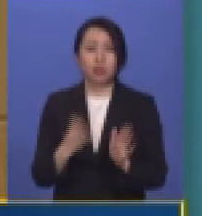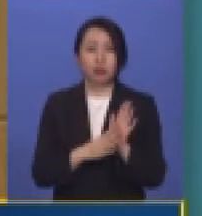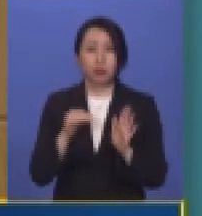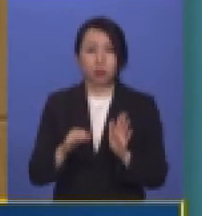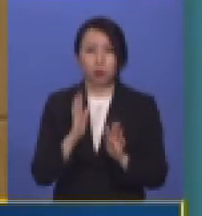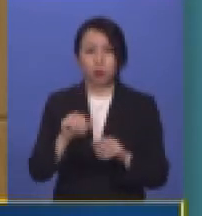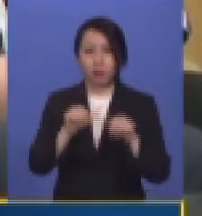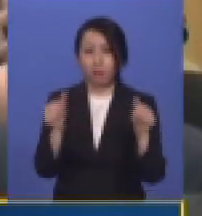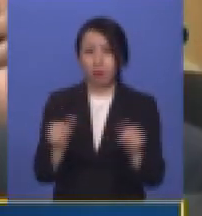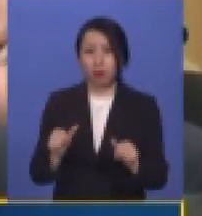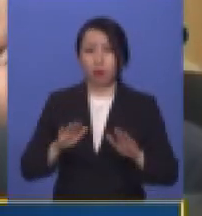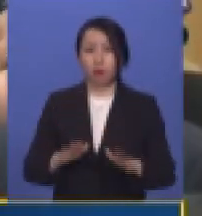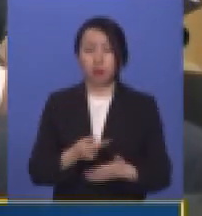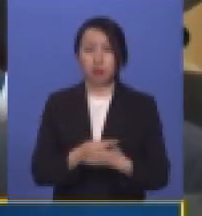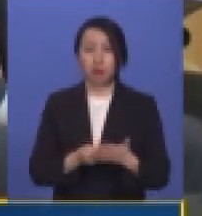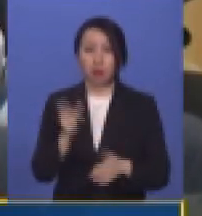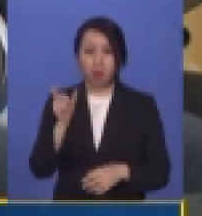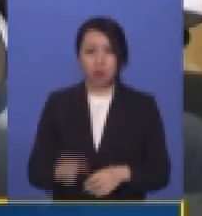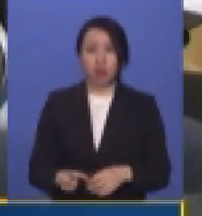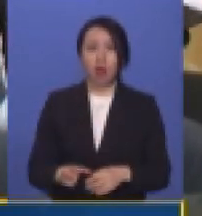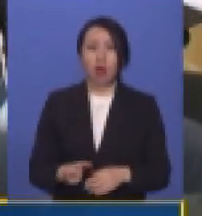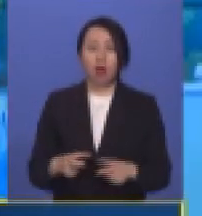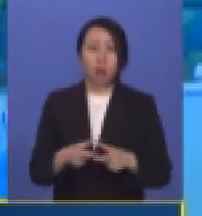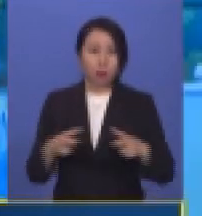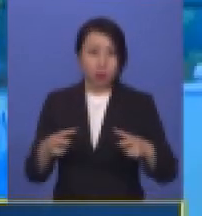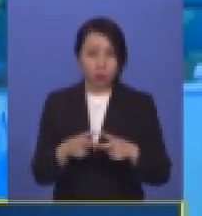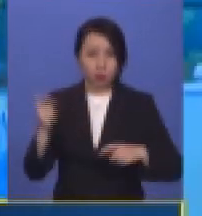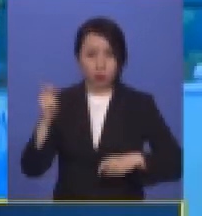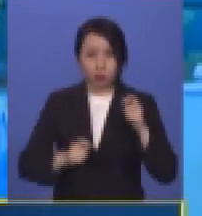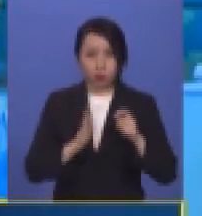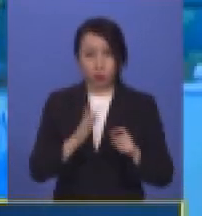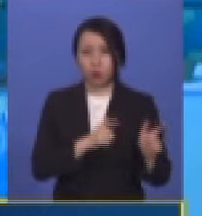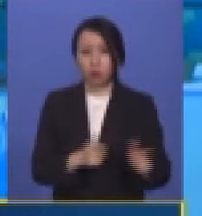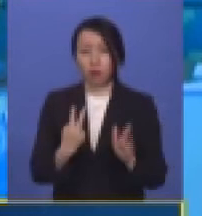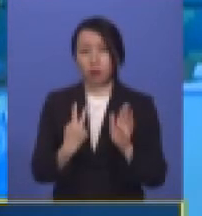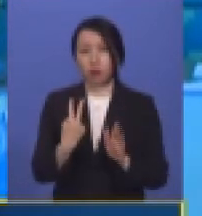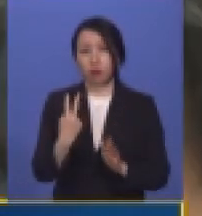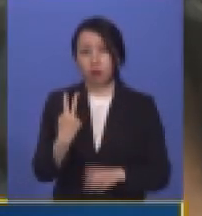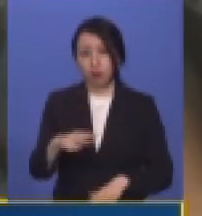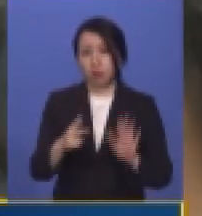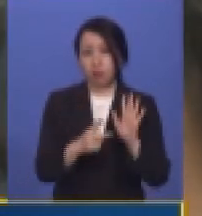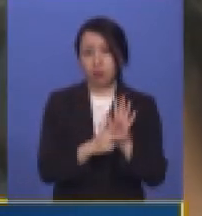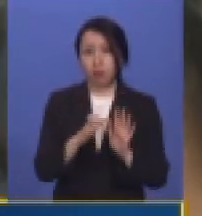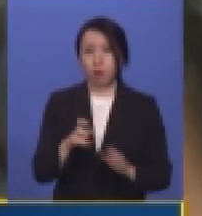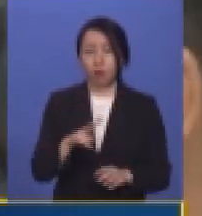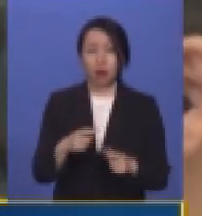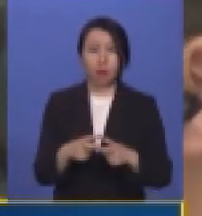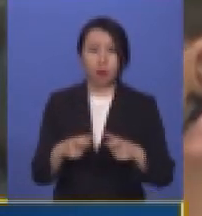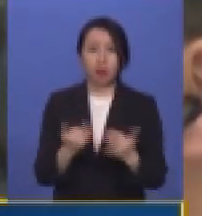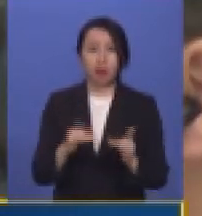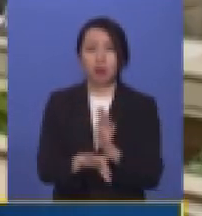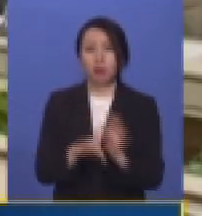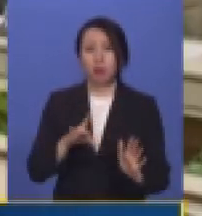формируются по месту регистрации граждан и бюллетени референдума будут готовы к 28 мая бюллетени для голосования